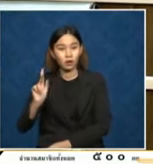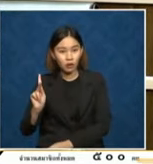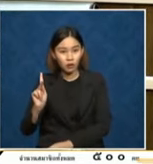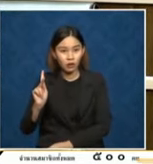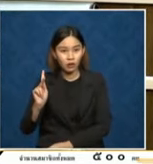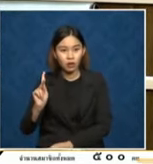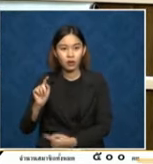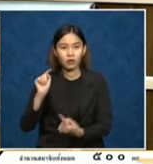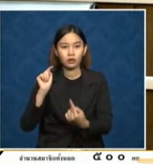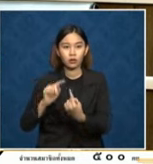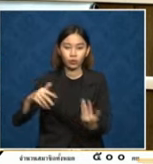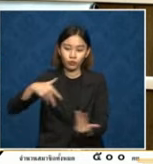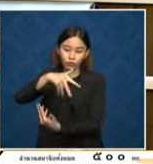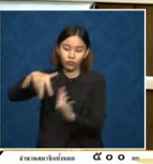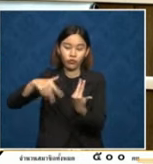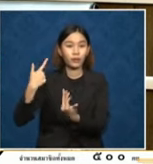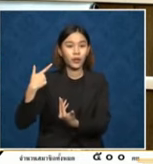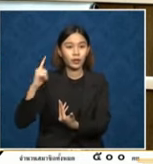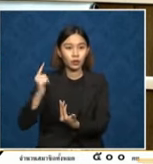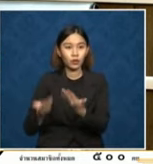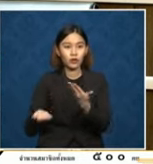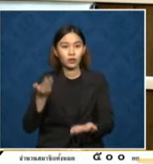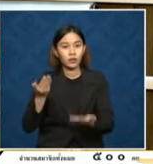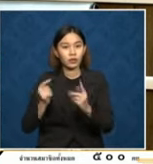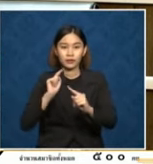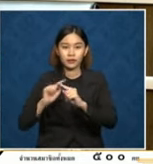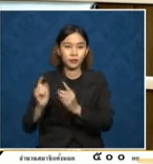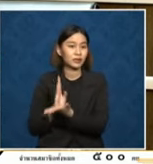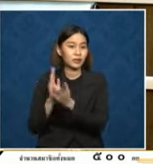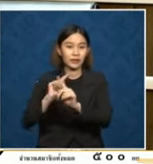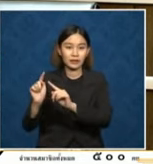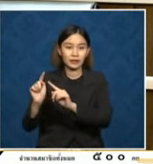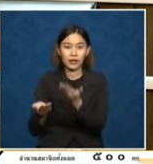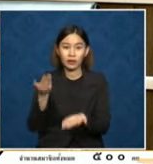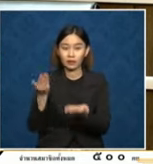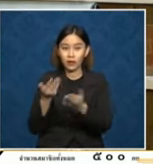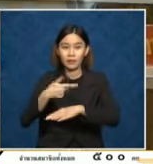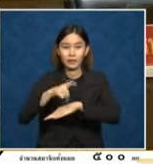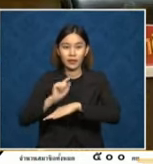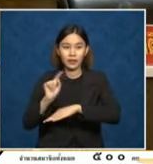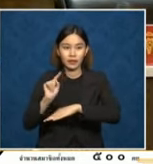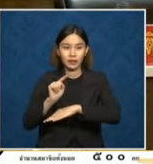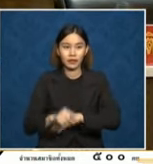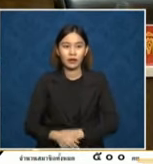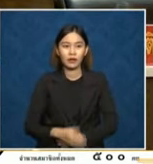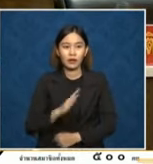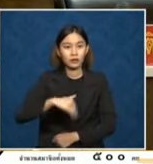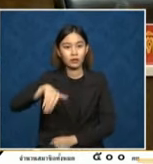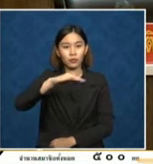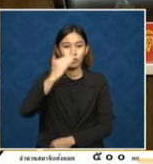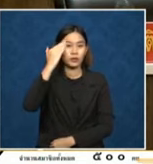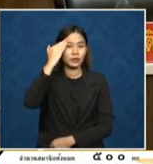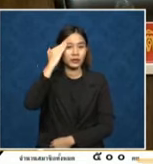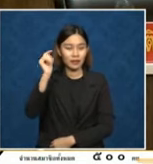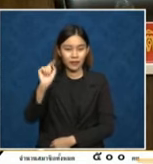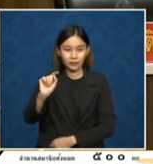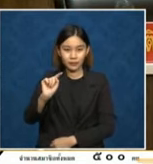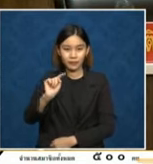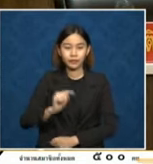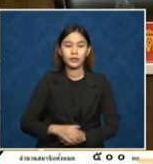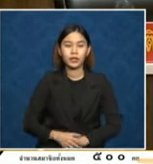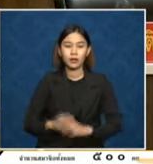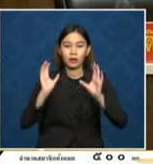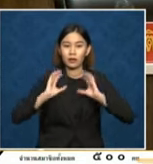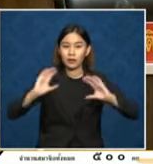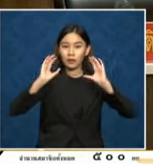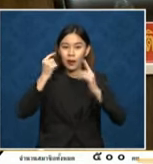ไม่ว่าเขตสาธารณประโยชน์หรือเขตสัมปทานนะครับท่านประธานสภาที่เคารพครับเป็นที่ทราบกันดีนะครับว่ารั